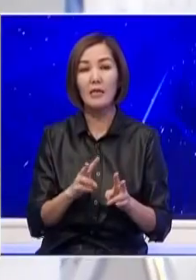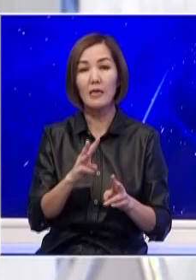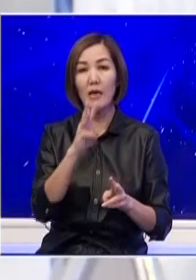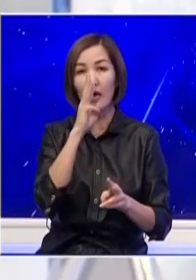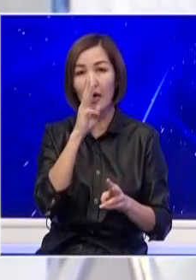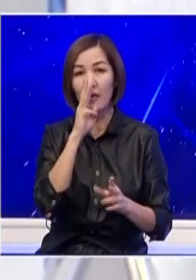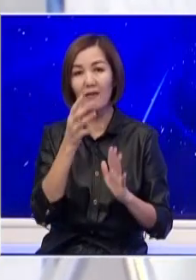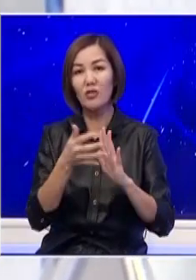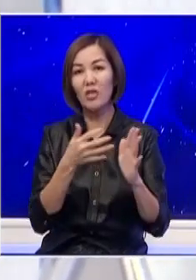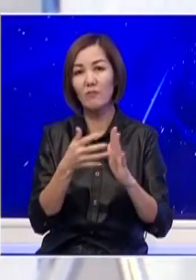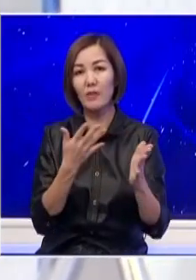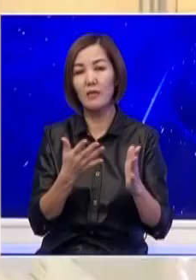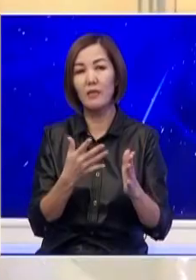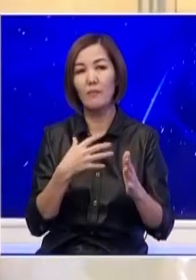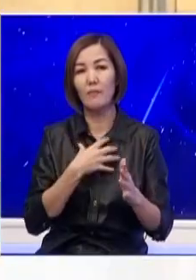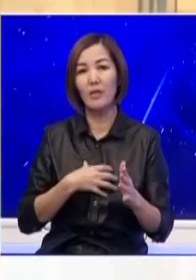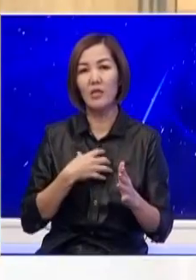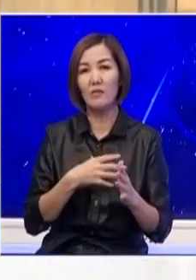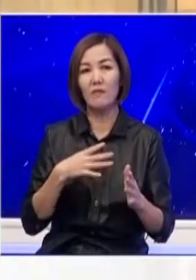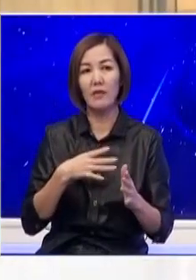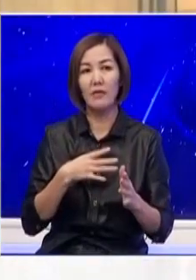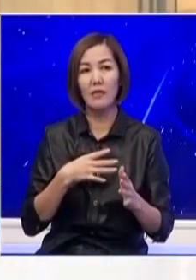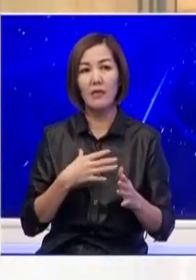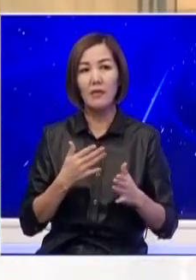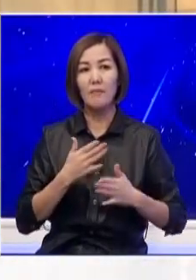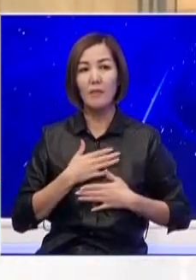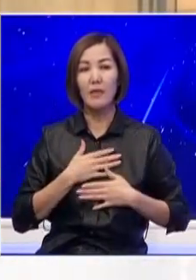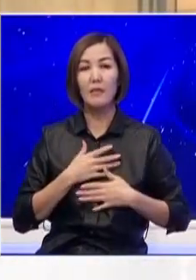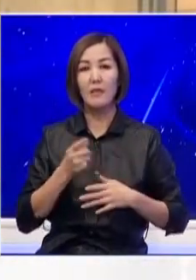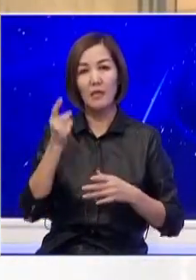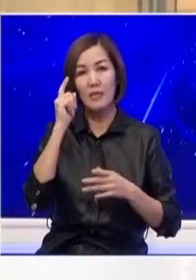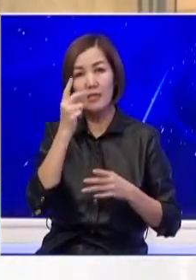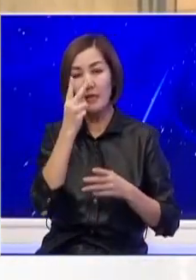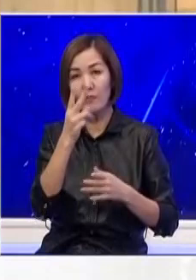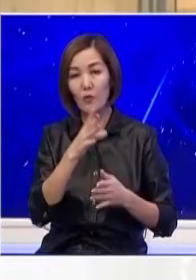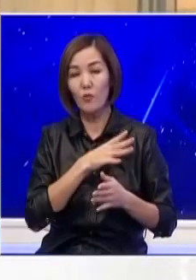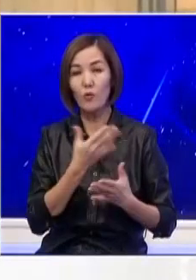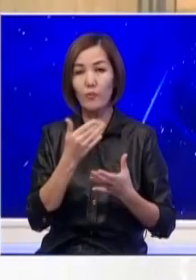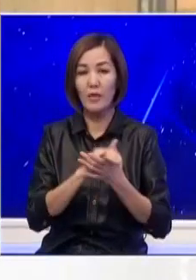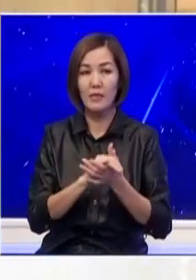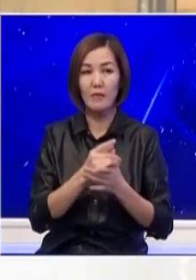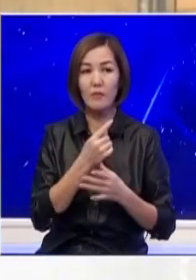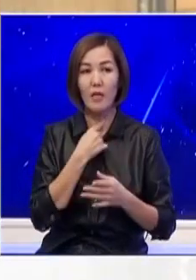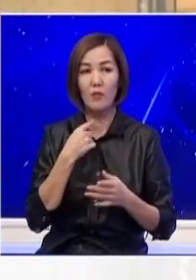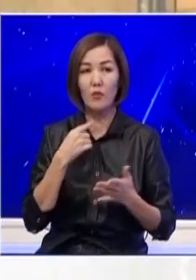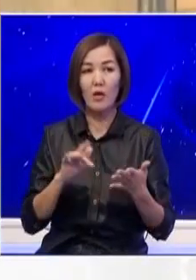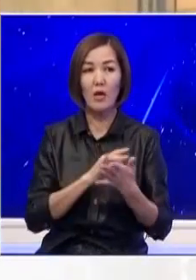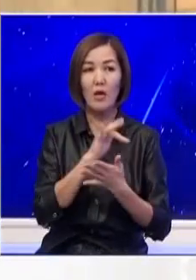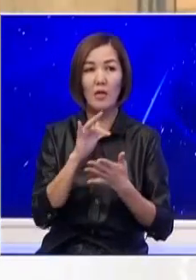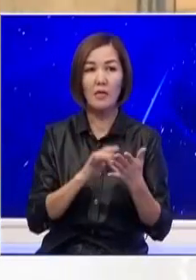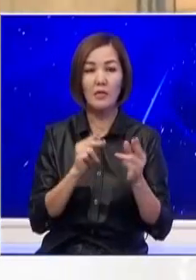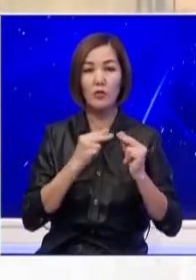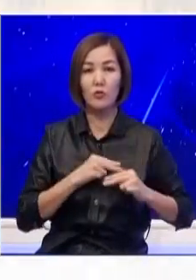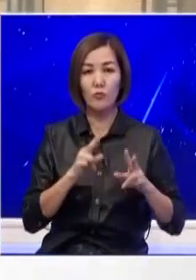айлық-шайлыққа жетпейді деп кейді. Мен бұл жәрменкені Инстаграм арқылы көргем. Өзім Талдықорған қаласынан жұмыс